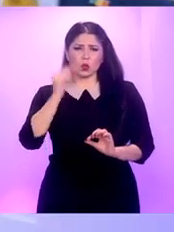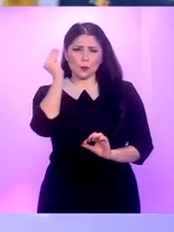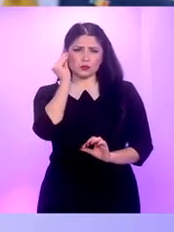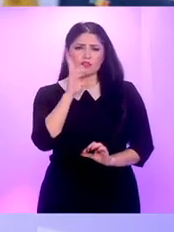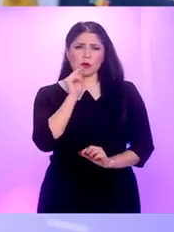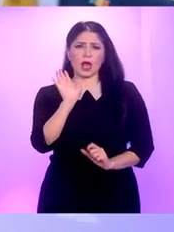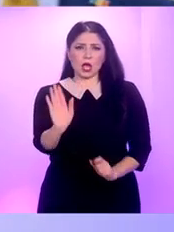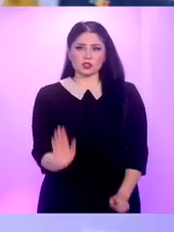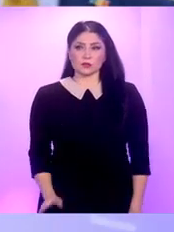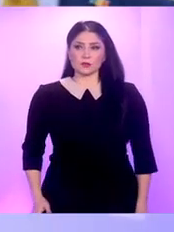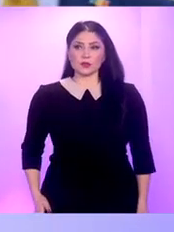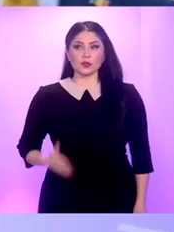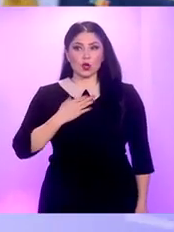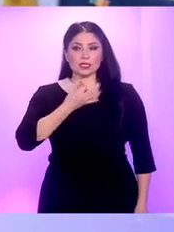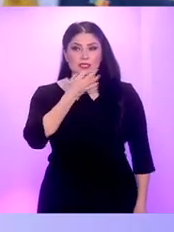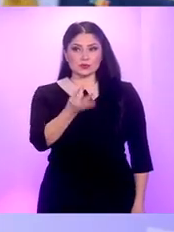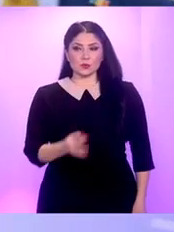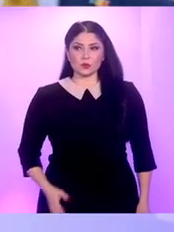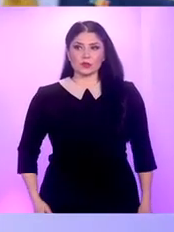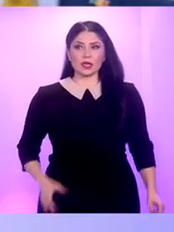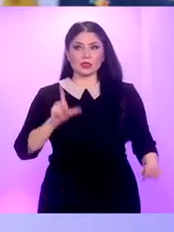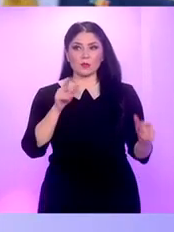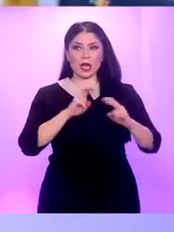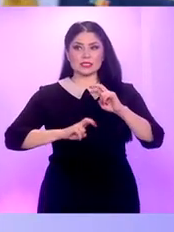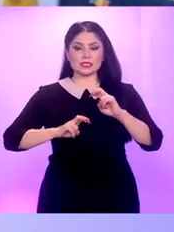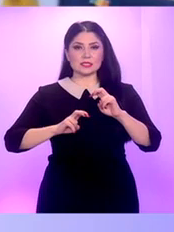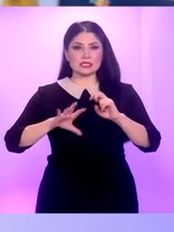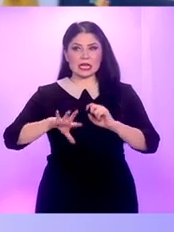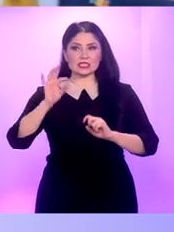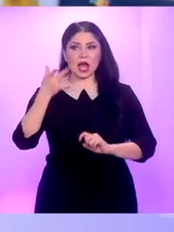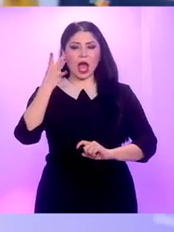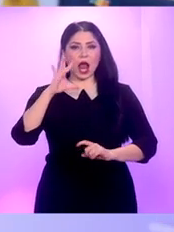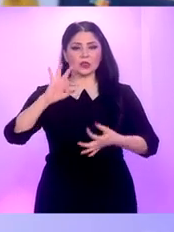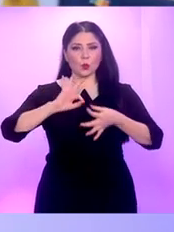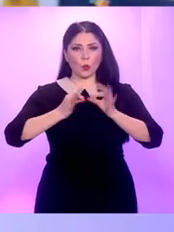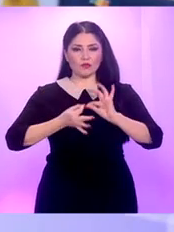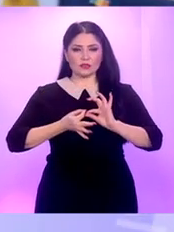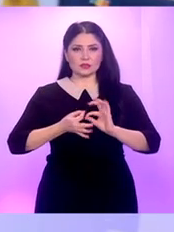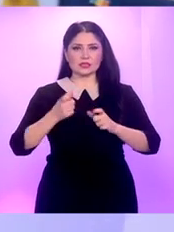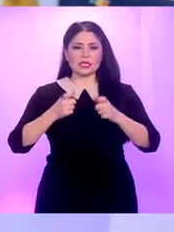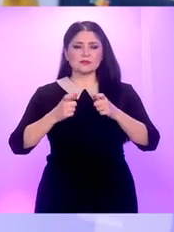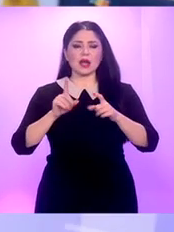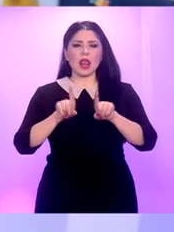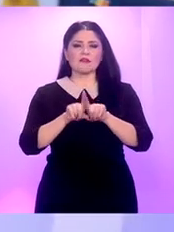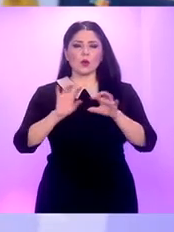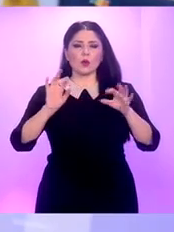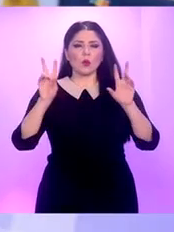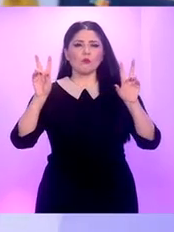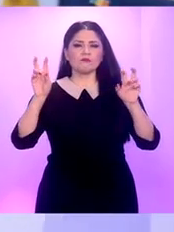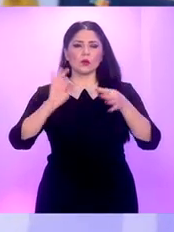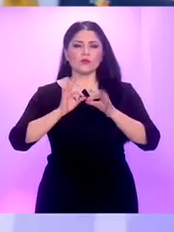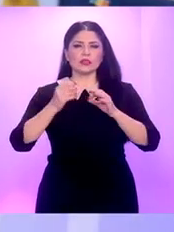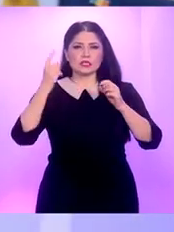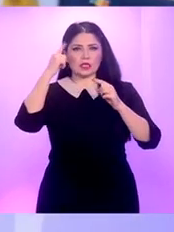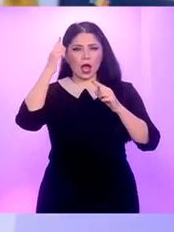asta vreau să spun că ar fi trebuit să găsesc o alta legată de i s-a umflat capul. Nu e